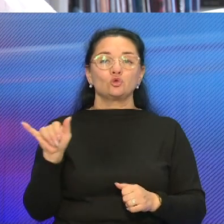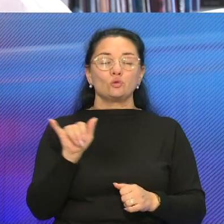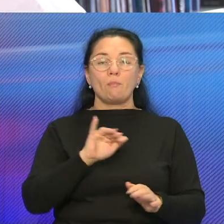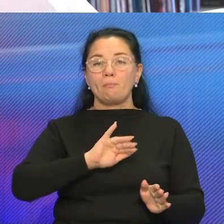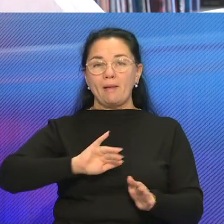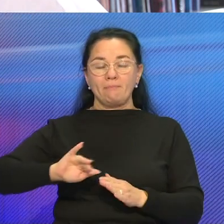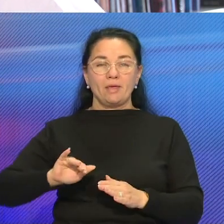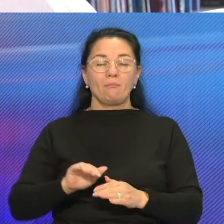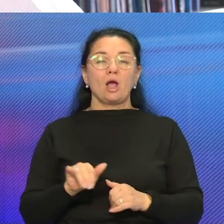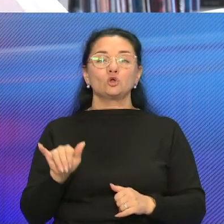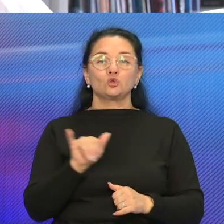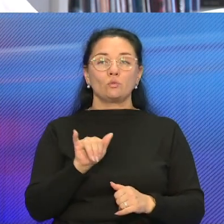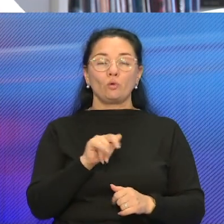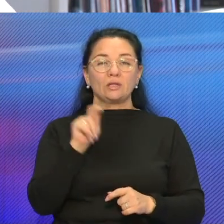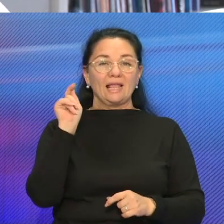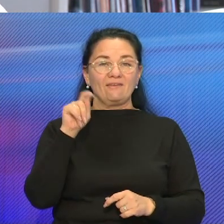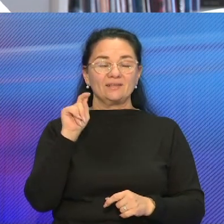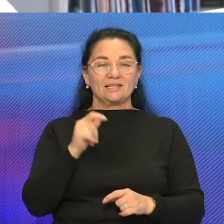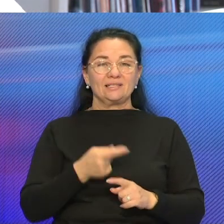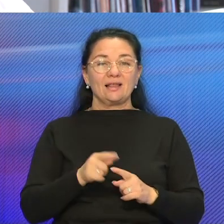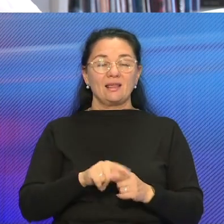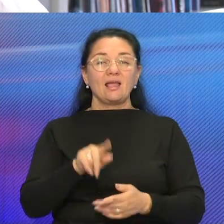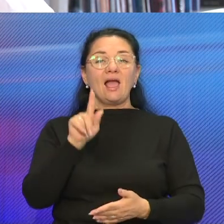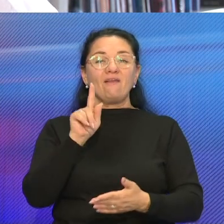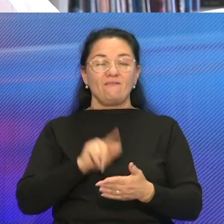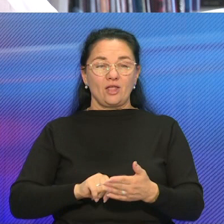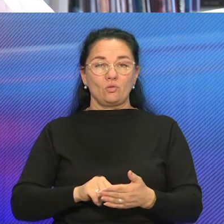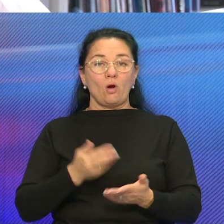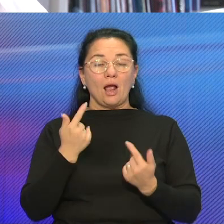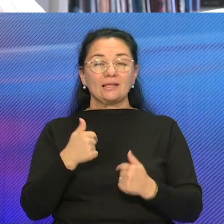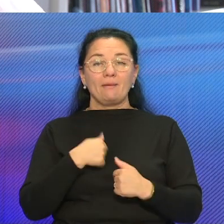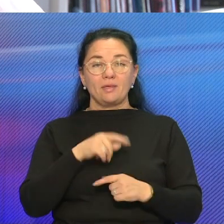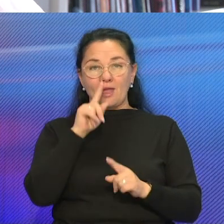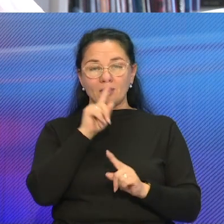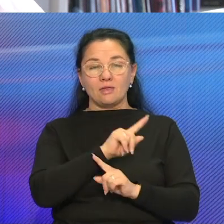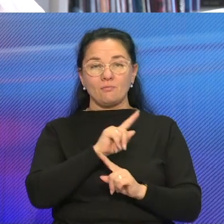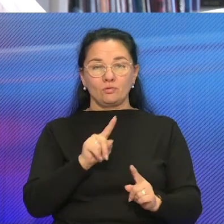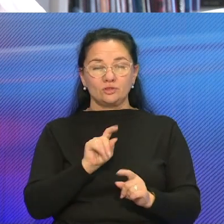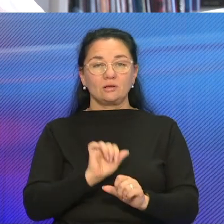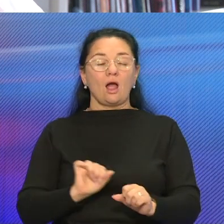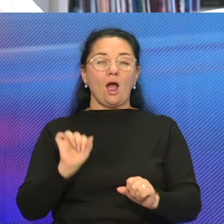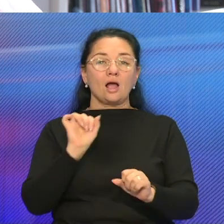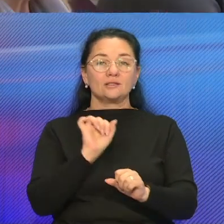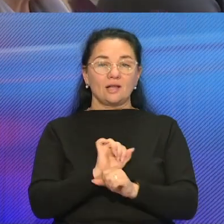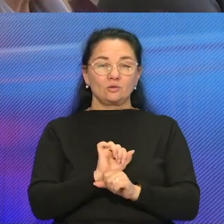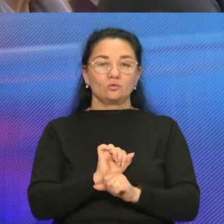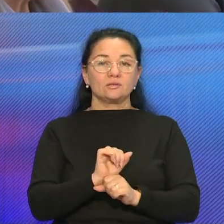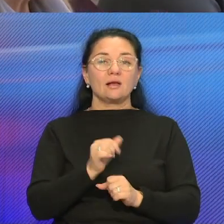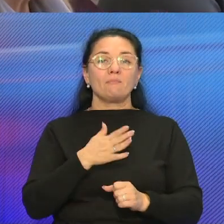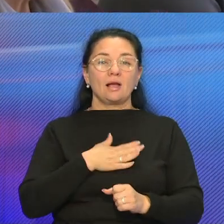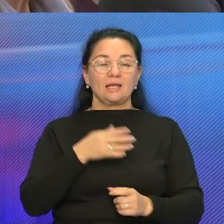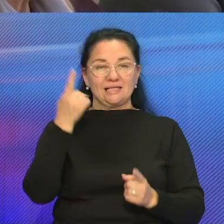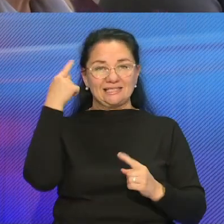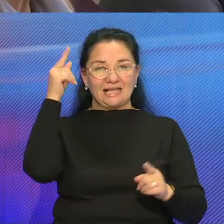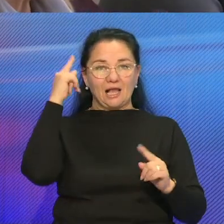Это рекорд свы асаблівы. Я верю, калі мене не стане, то застануться, ну, хатя б каскі. Творча